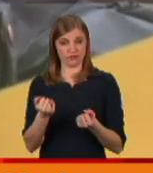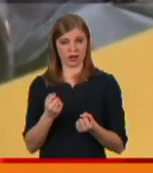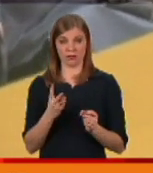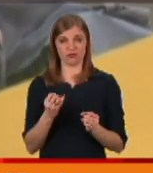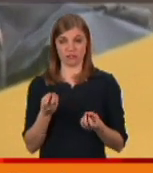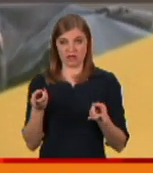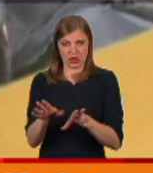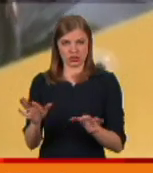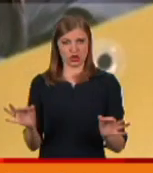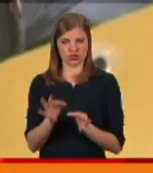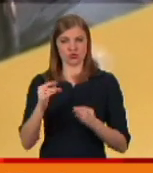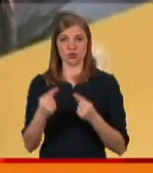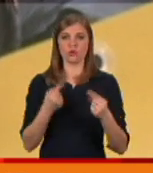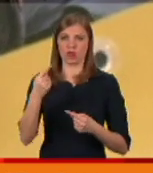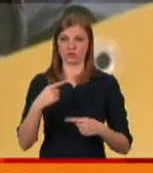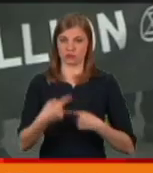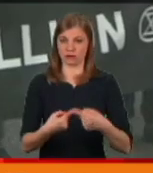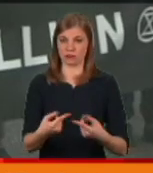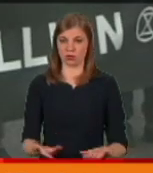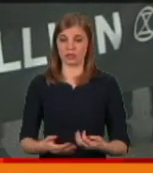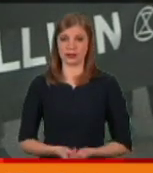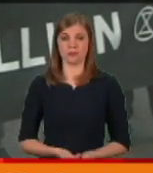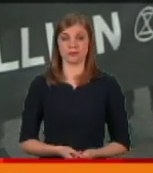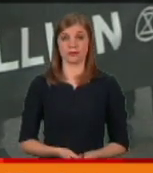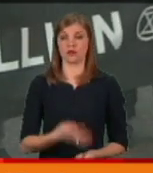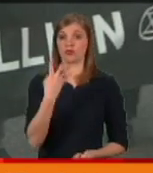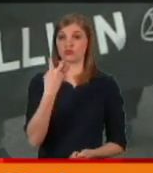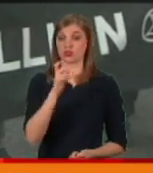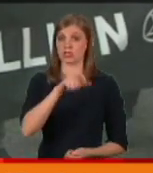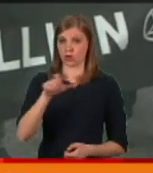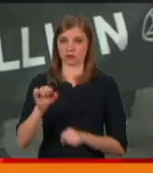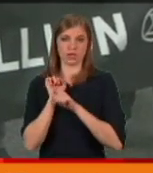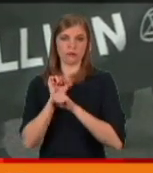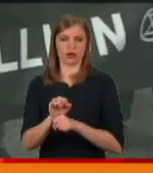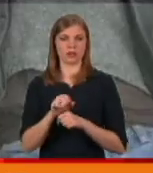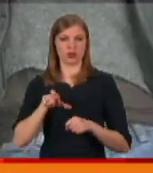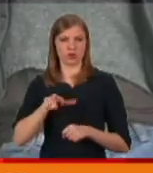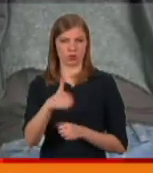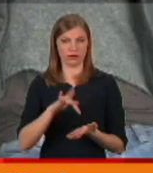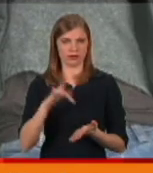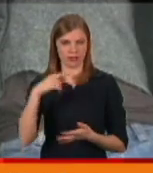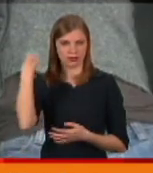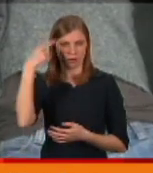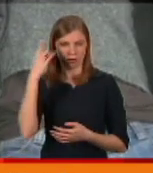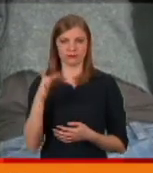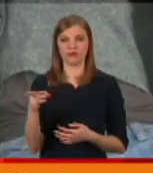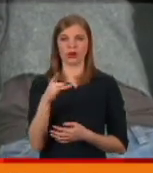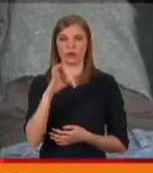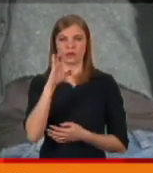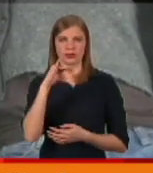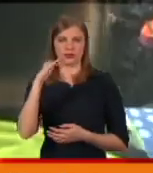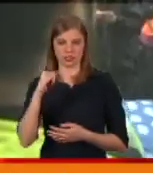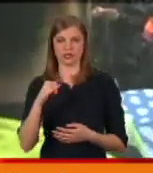не лишаючи нічого наступним поколінням. 400 людей перекрили дороги в центрі Лондона у районі